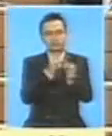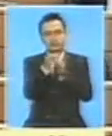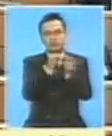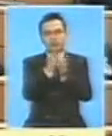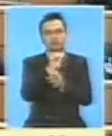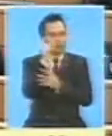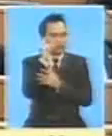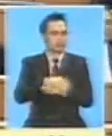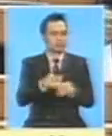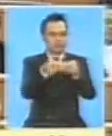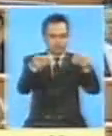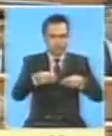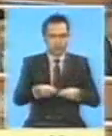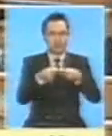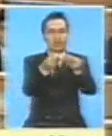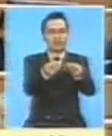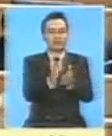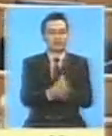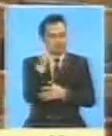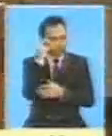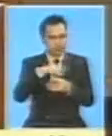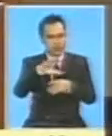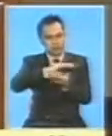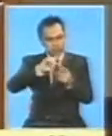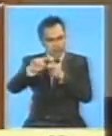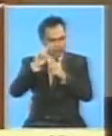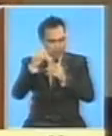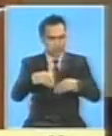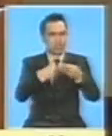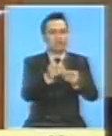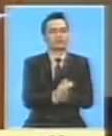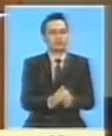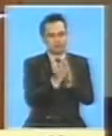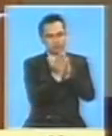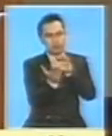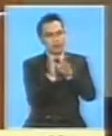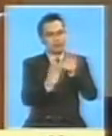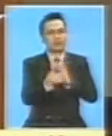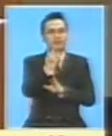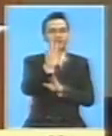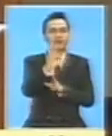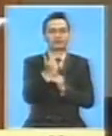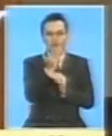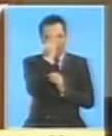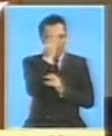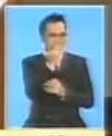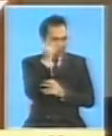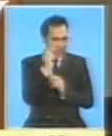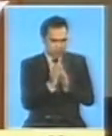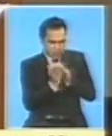ได้จัดพิมพ์เอกสารไปแล้วนะครับแจกจ่ายไปแล้วทั้ง11ด้านความยาวประมาณ25หน้าแต่ทำไมของผมเ